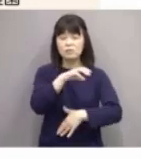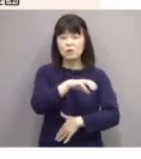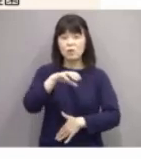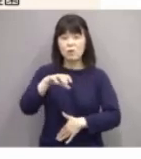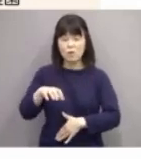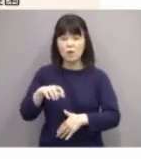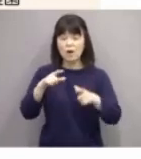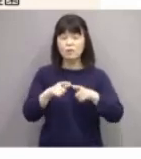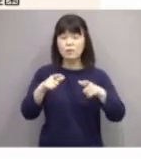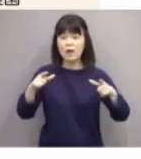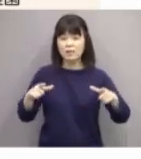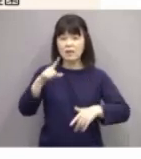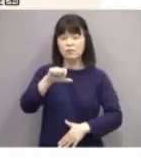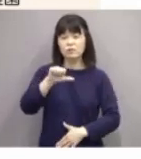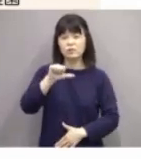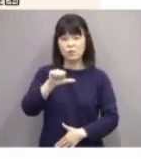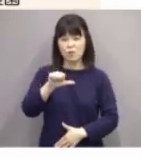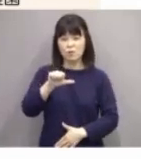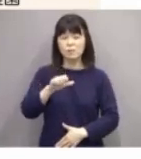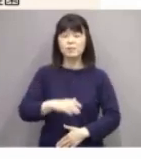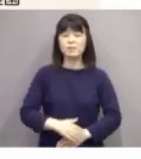し15園になります。